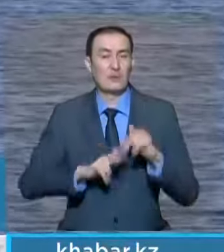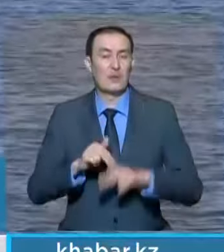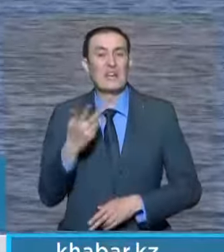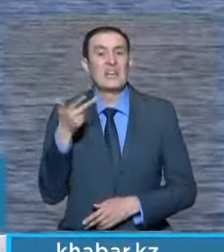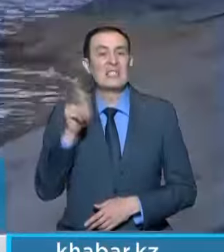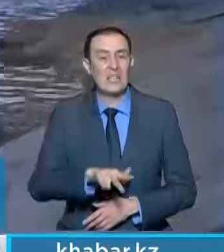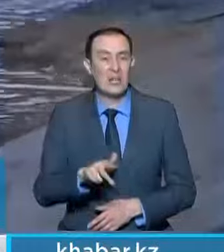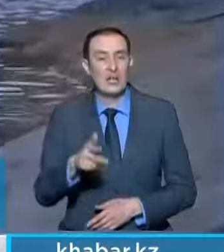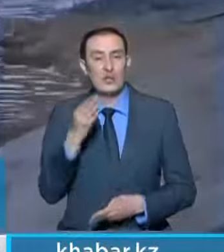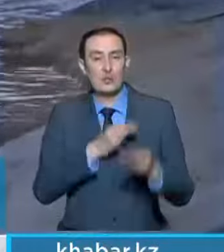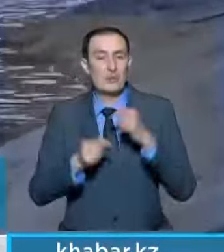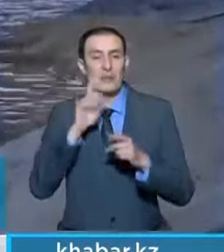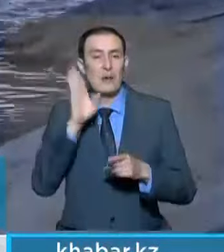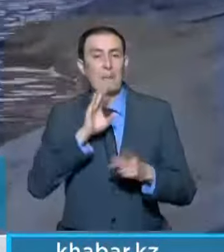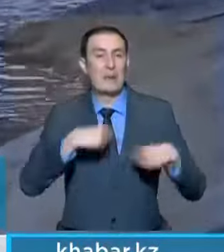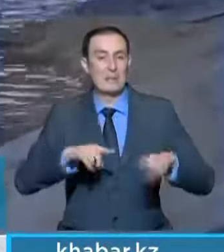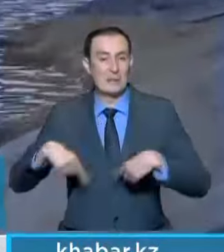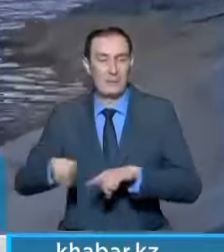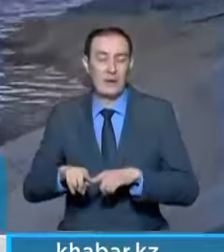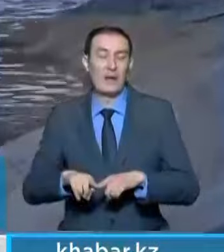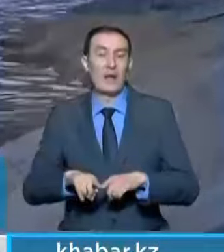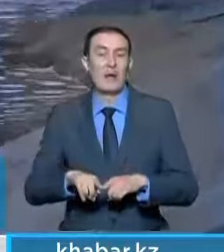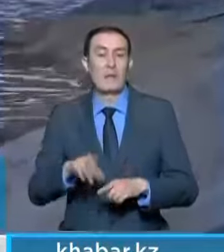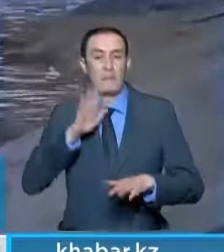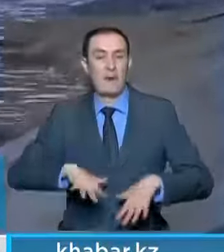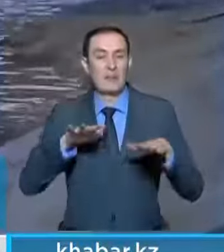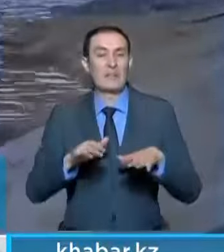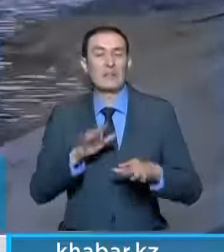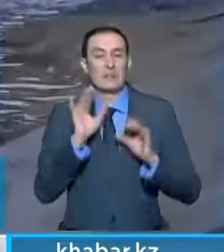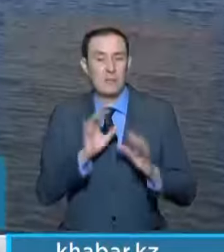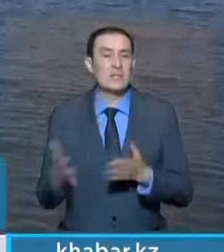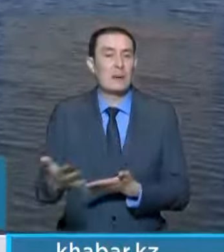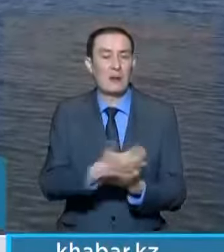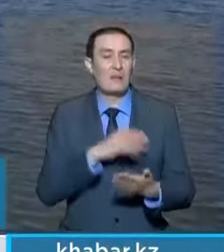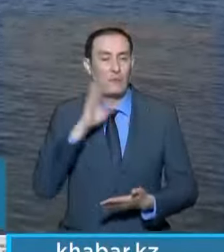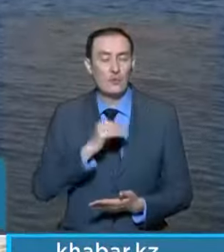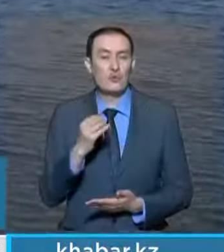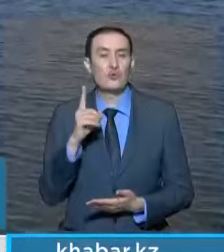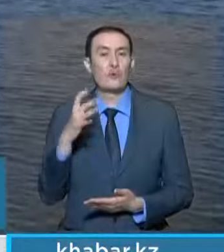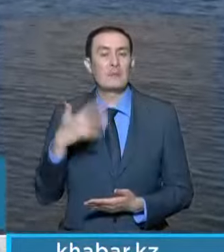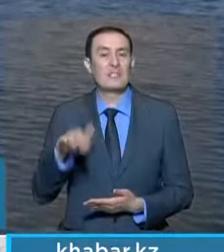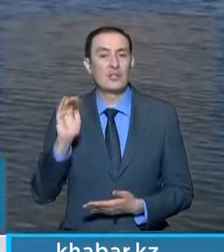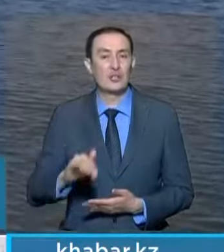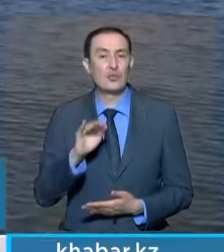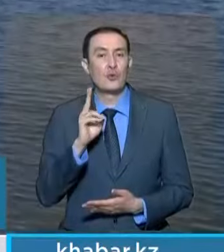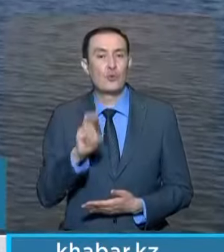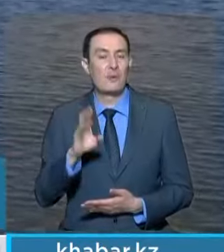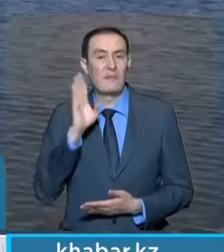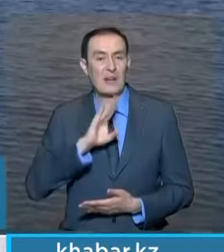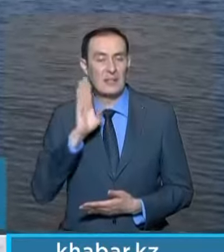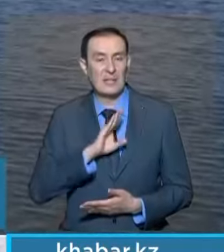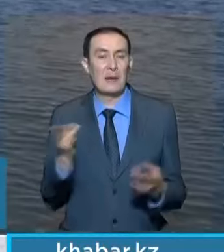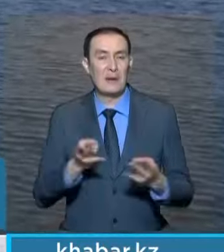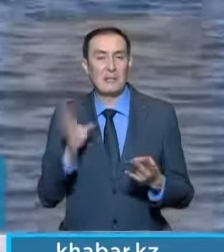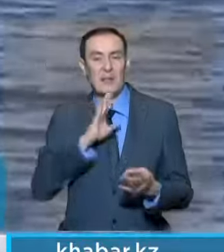сразу 3 искусственных бассейна, аванкамеры. Паводки же позволили собрать в них почти 150 тысяч кубометров